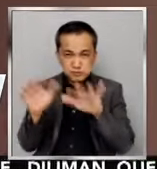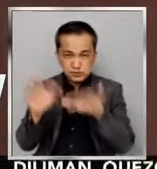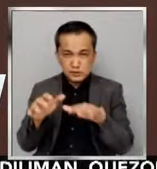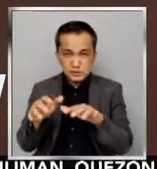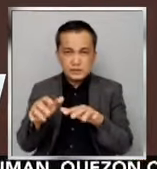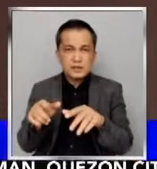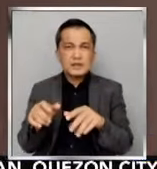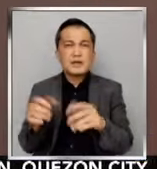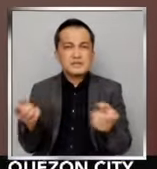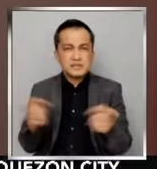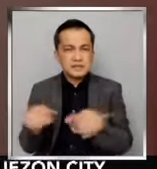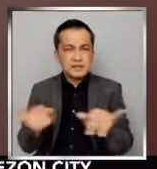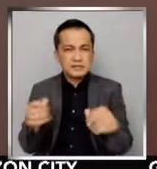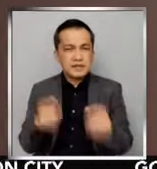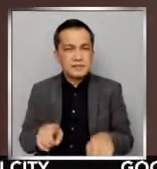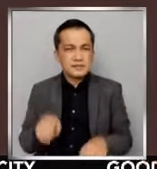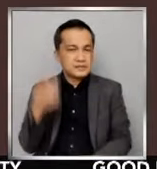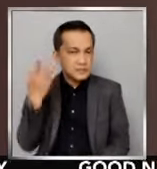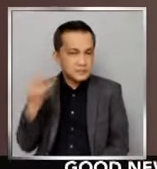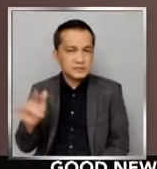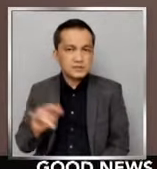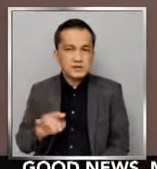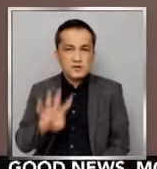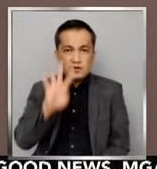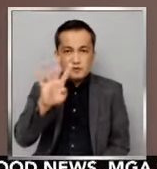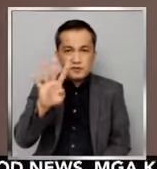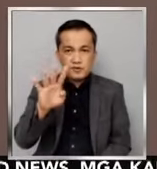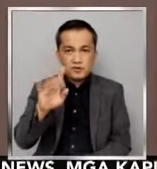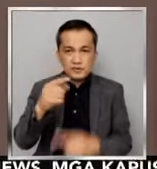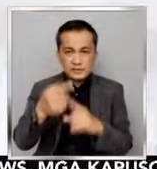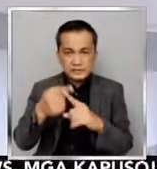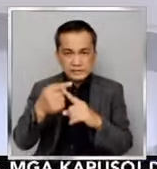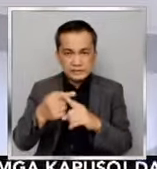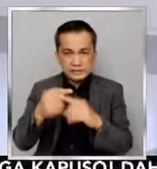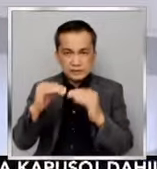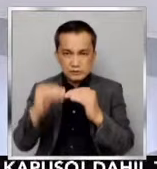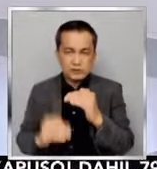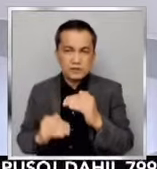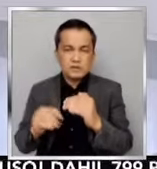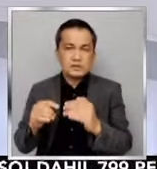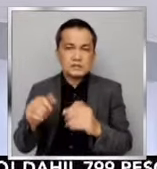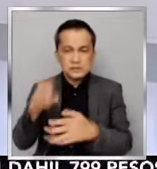sa 4 degrees Celsius ang temperatura sa ilang lugar.